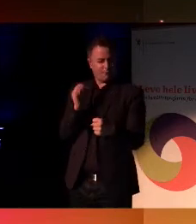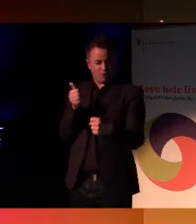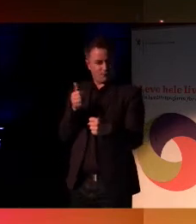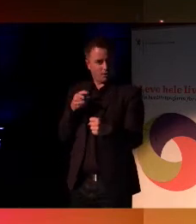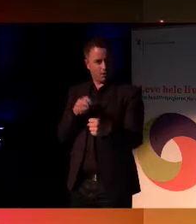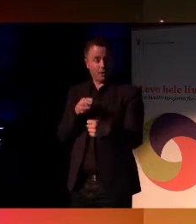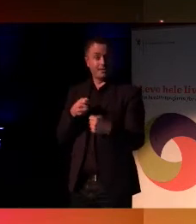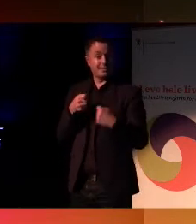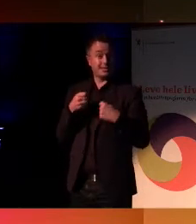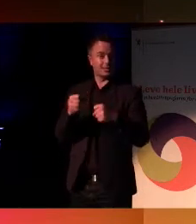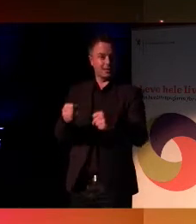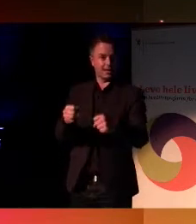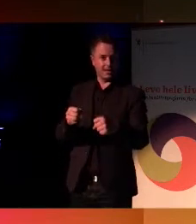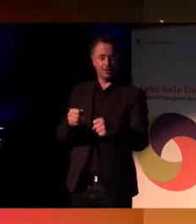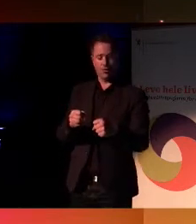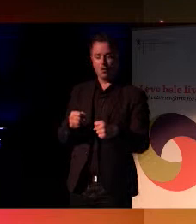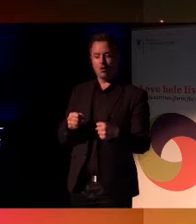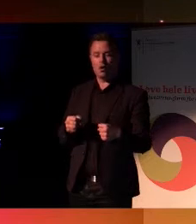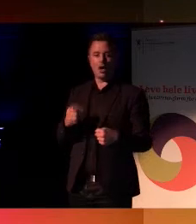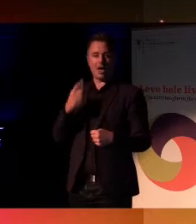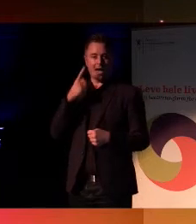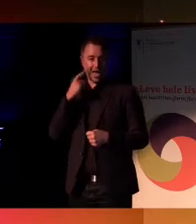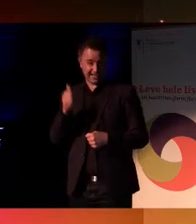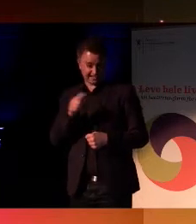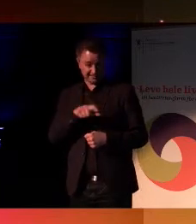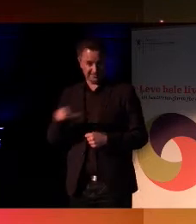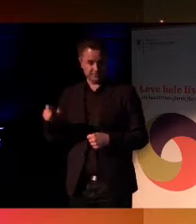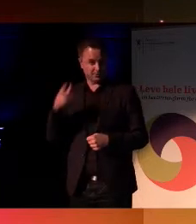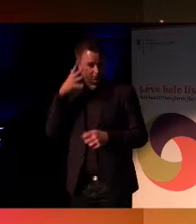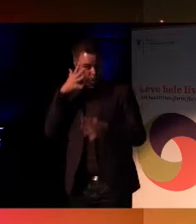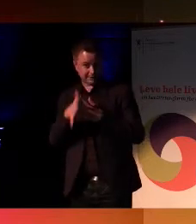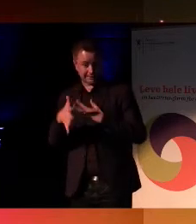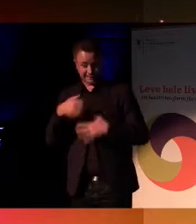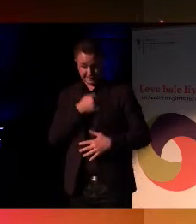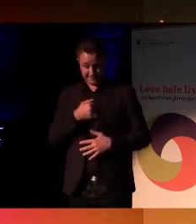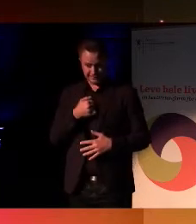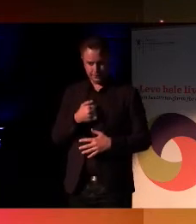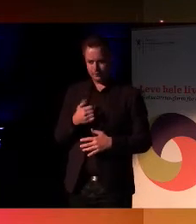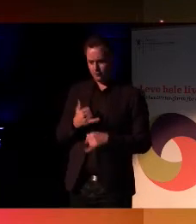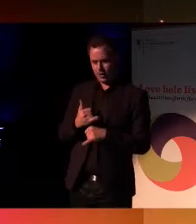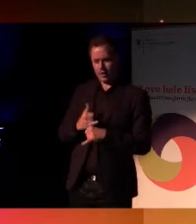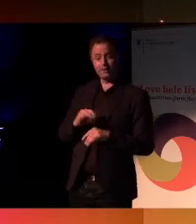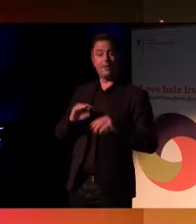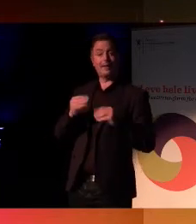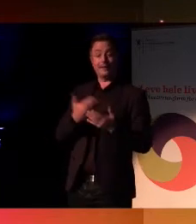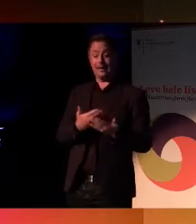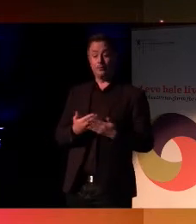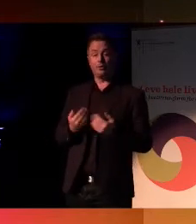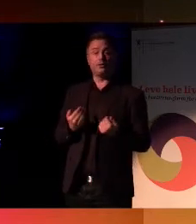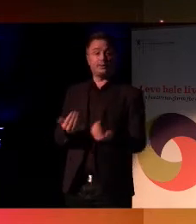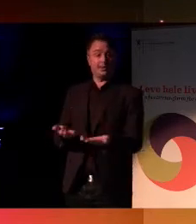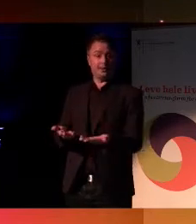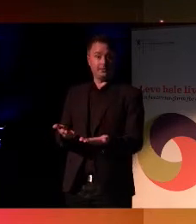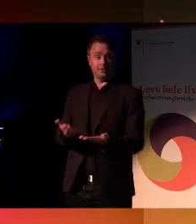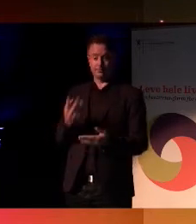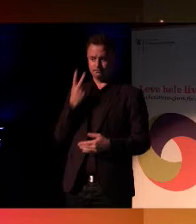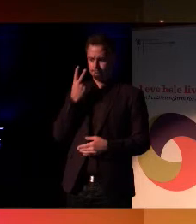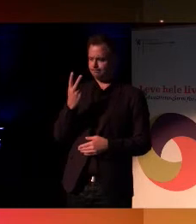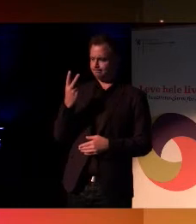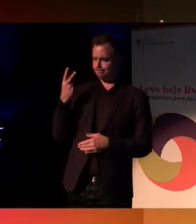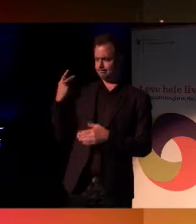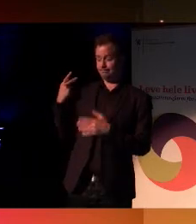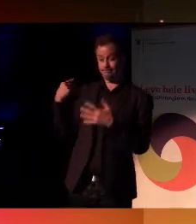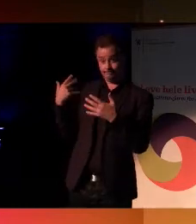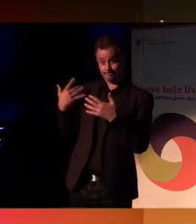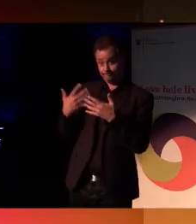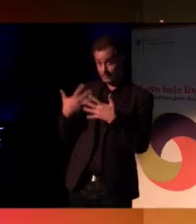og forsøke å ha bedre tilbud for eldre med psykiske lidelser. Så vil jeg si litt om hva vi har gjort, eller hva vi gjør, for dette er en satsning